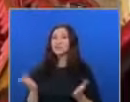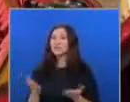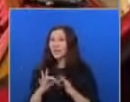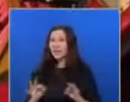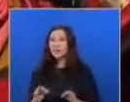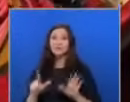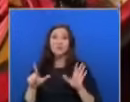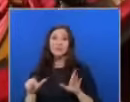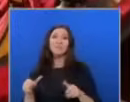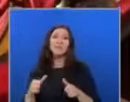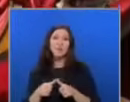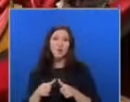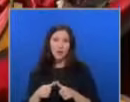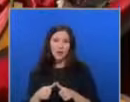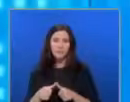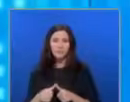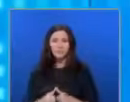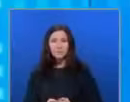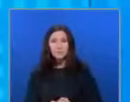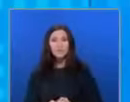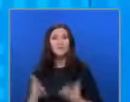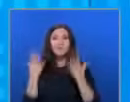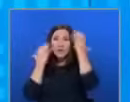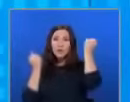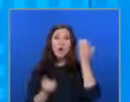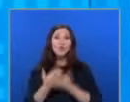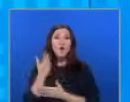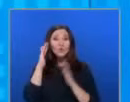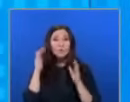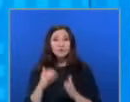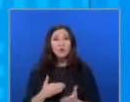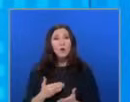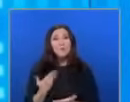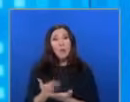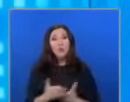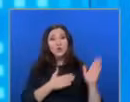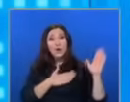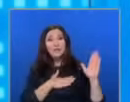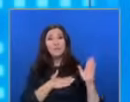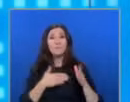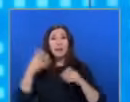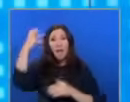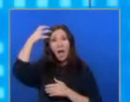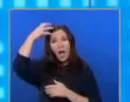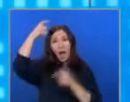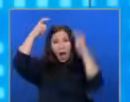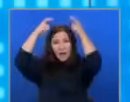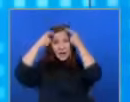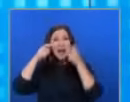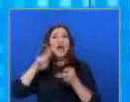стане ясно на 7 юли. В Нидерландия новото правителство положи клетва пред краля Вилем